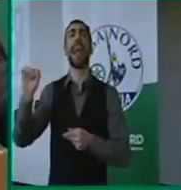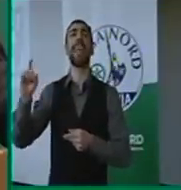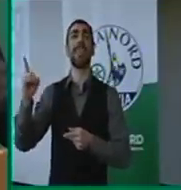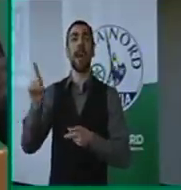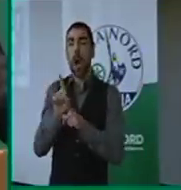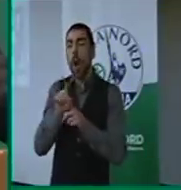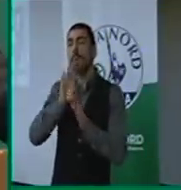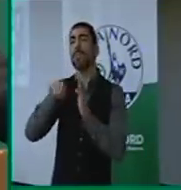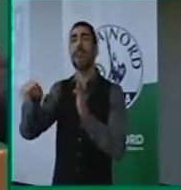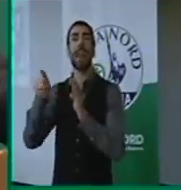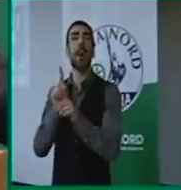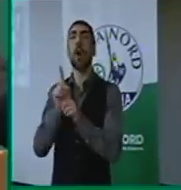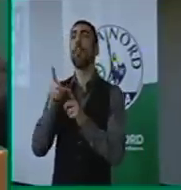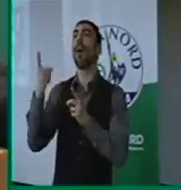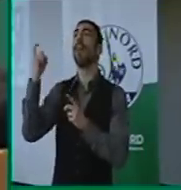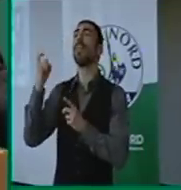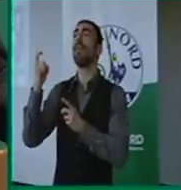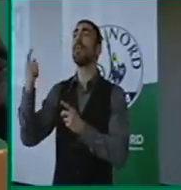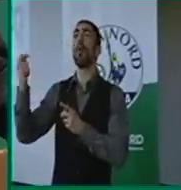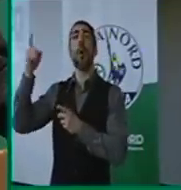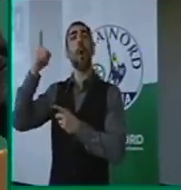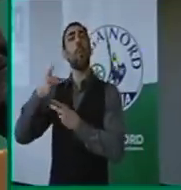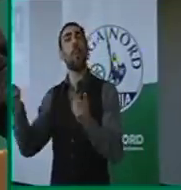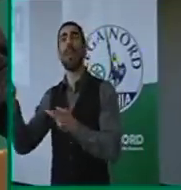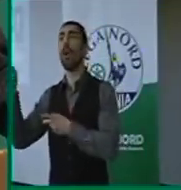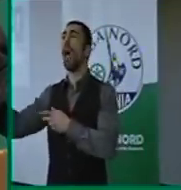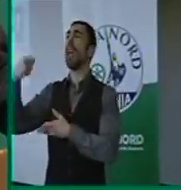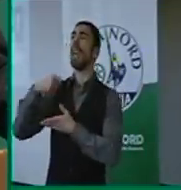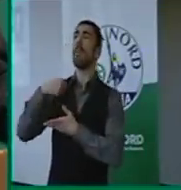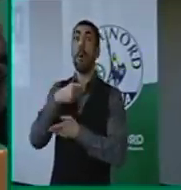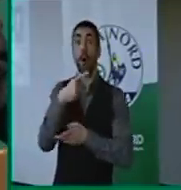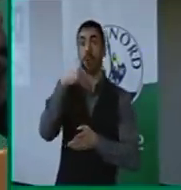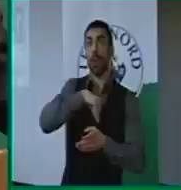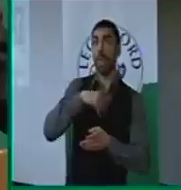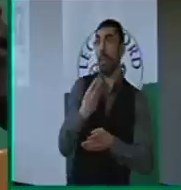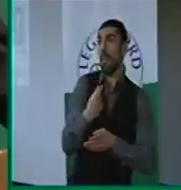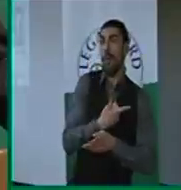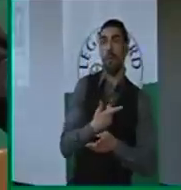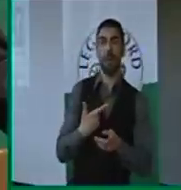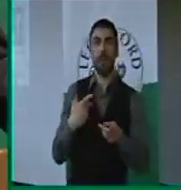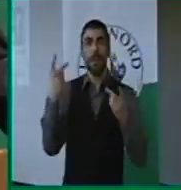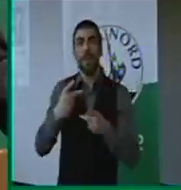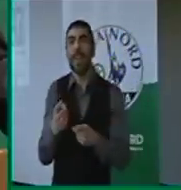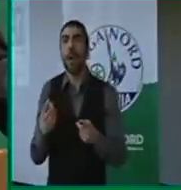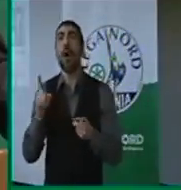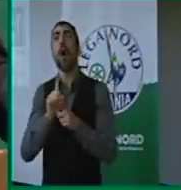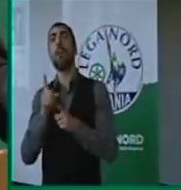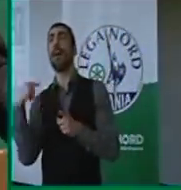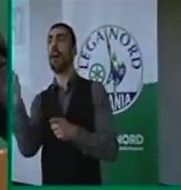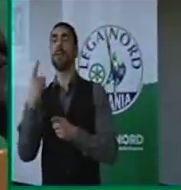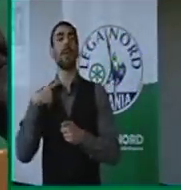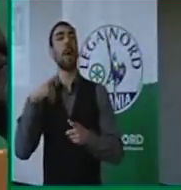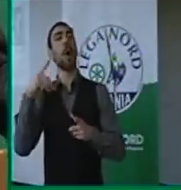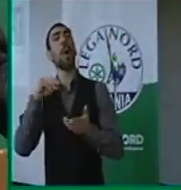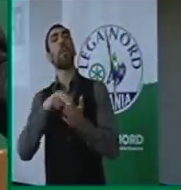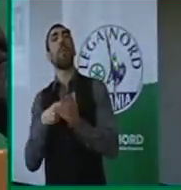è che la paura che il debito pubblico non venga rimborsato il debito pubblico in tutto il mondo è sicuro nessuno si pone il problema che non